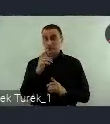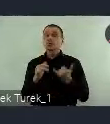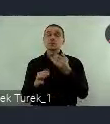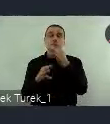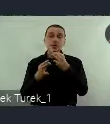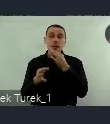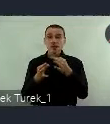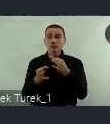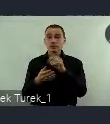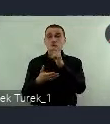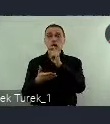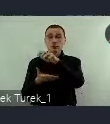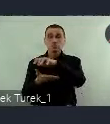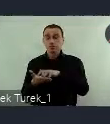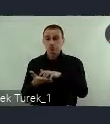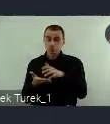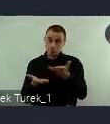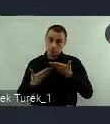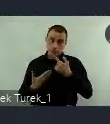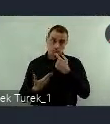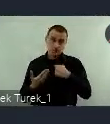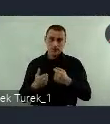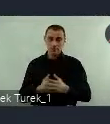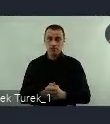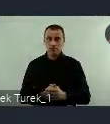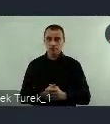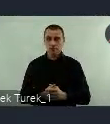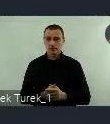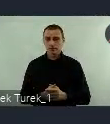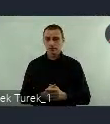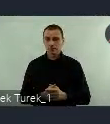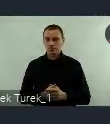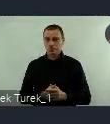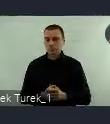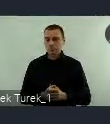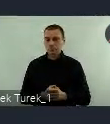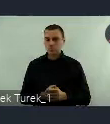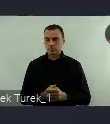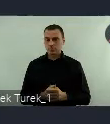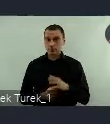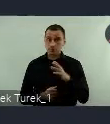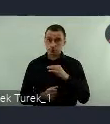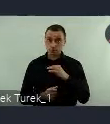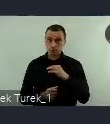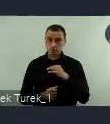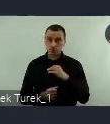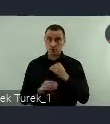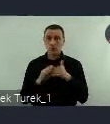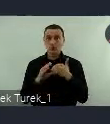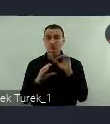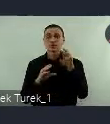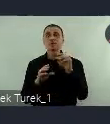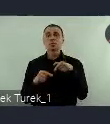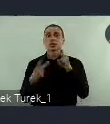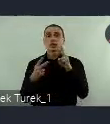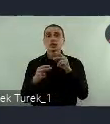może bo to chyba nie powiedziałem że można czy jest możliwość przesłania nagrania z webinarium pani